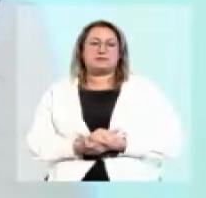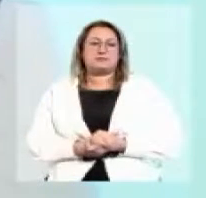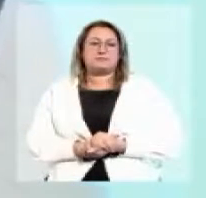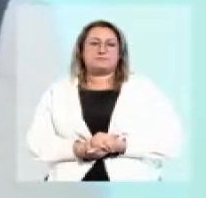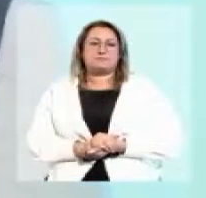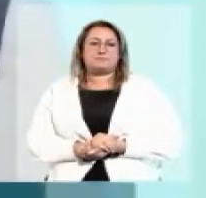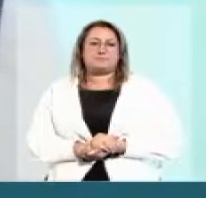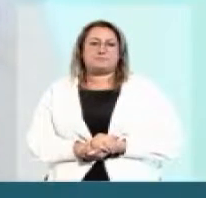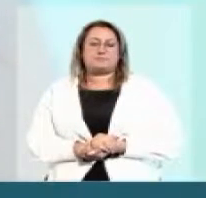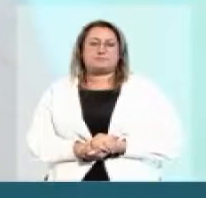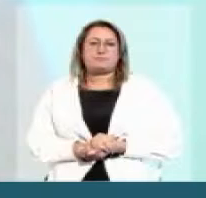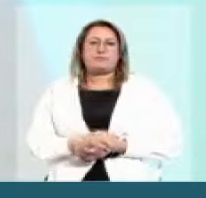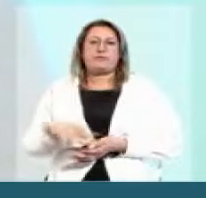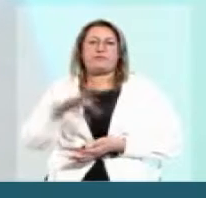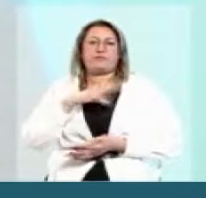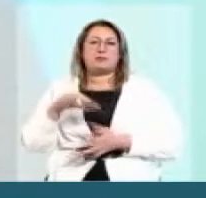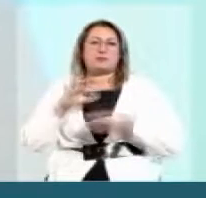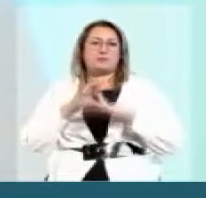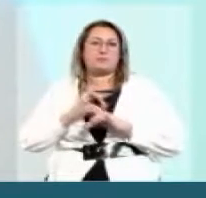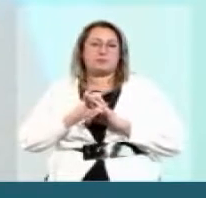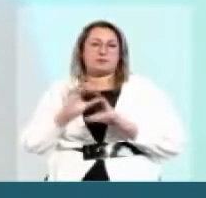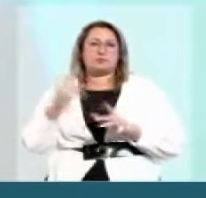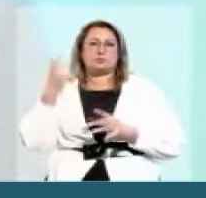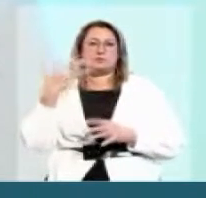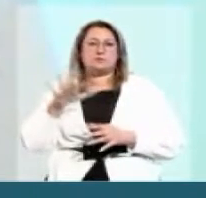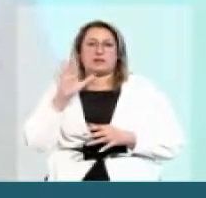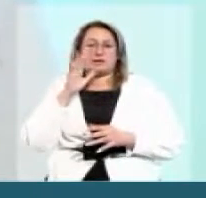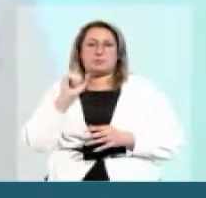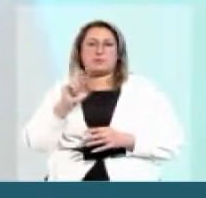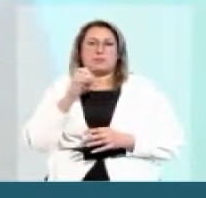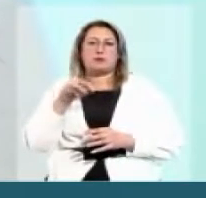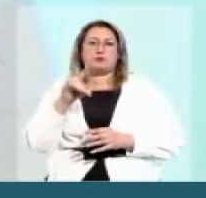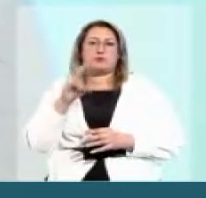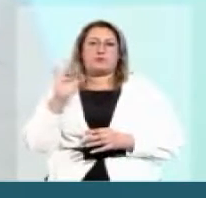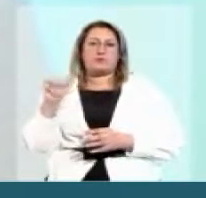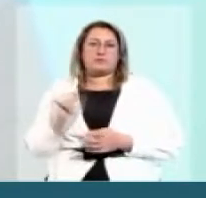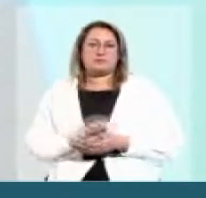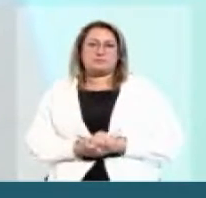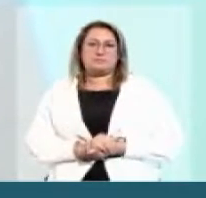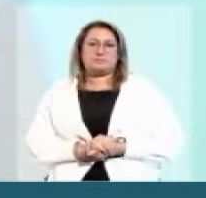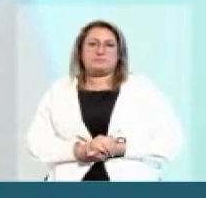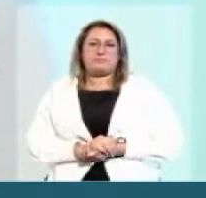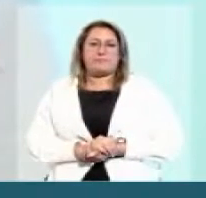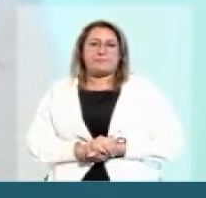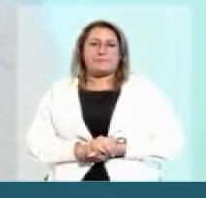барлық әріптестерімді, ұстаздарды кәсіби мерекелермен шын жүректен құттықтаймын. Бұл ұстаз ұлы есім,